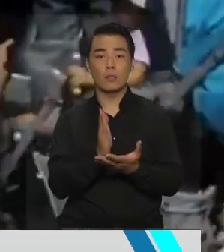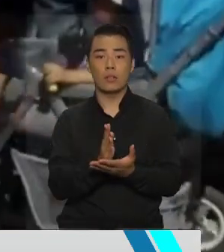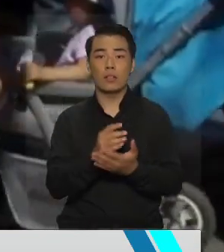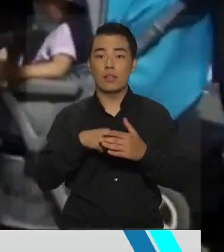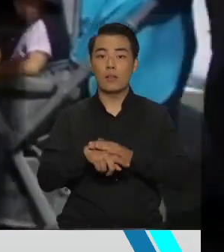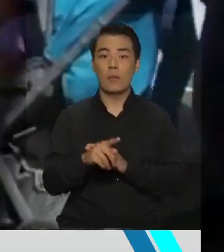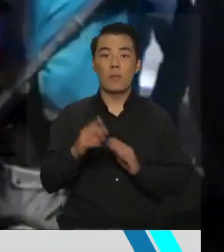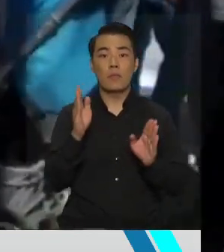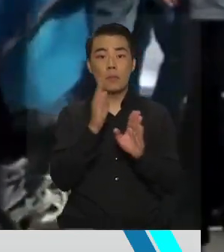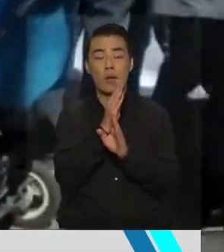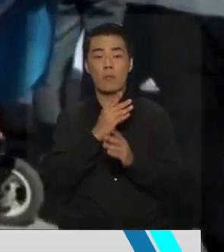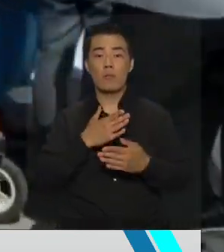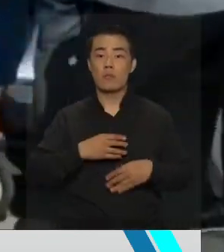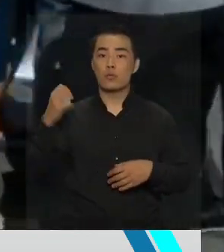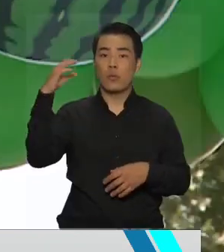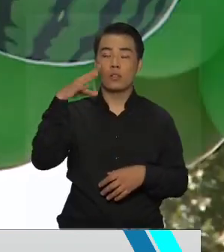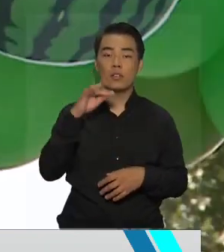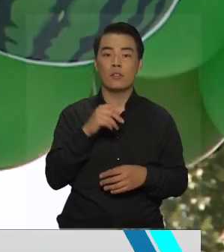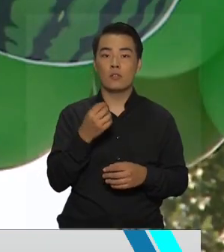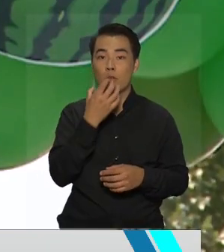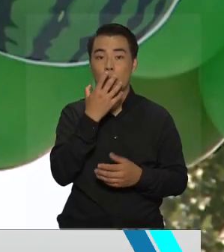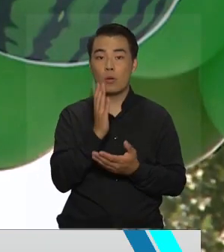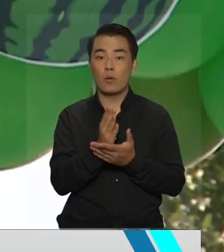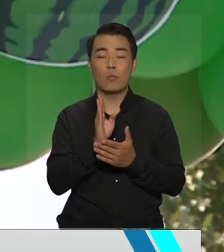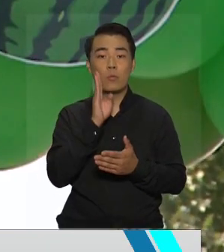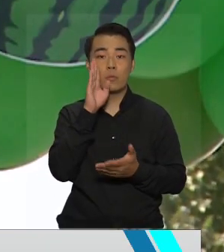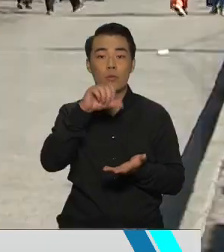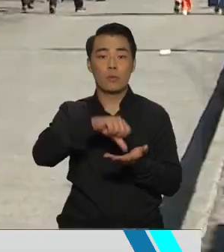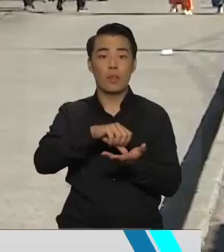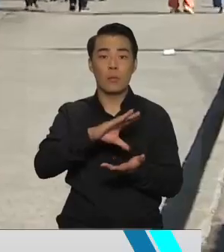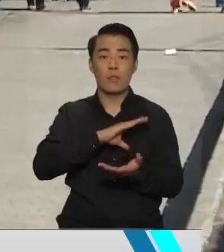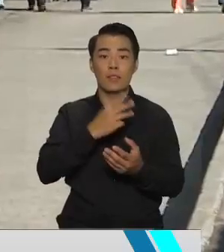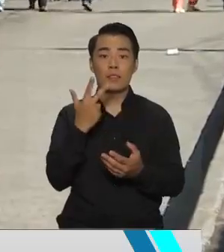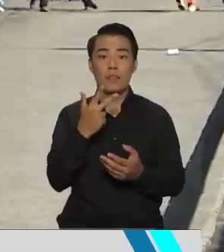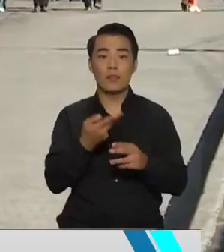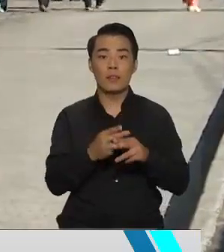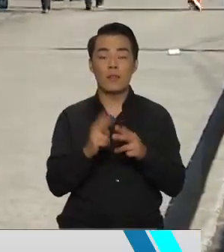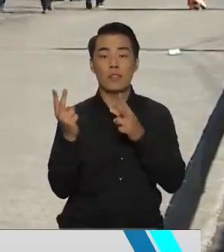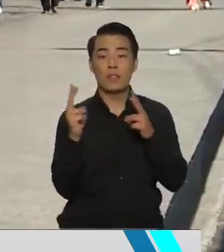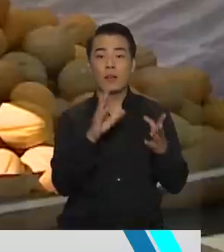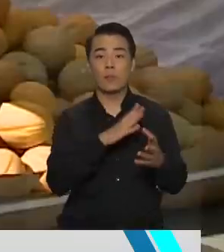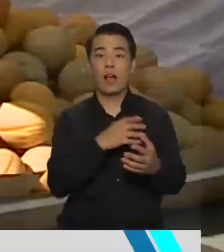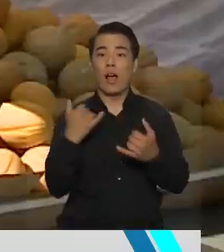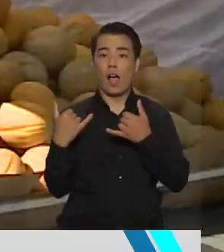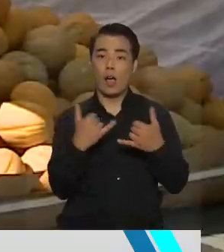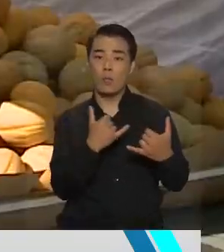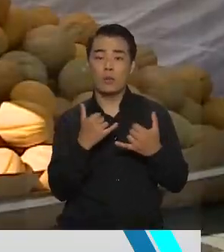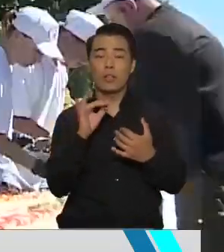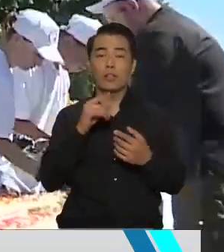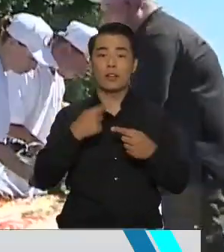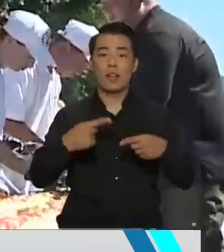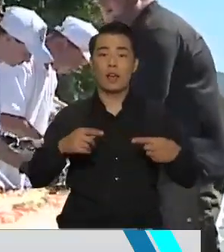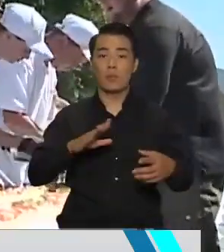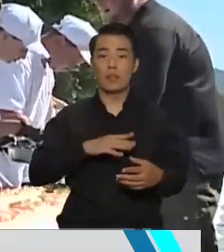и погода. Сегодня солнечно и тепло. С утра здесь состоялись сразу 3 фестиваля арбузов, гастрономических